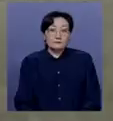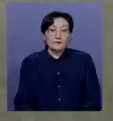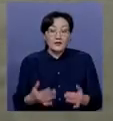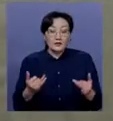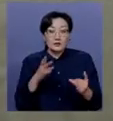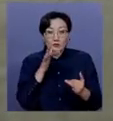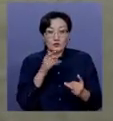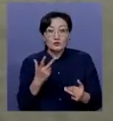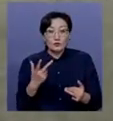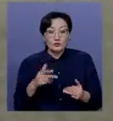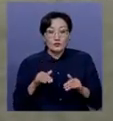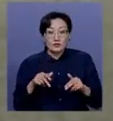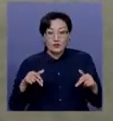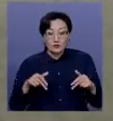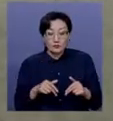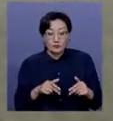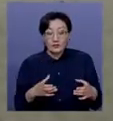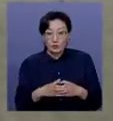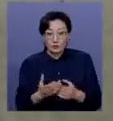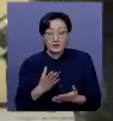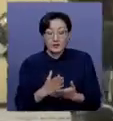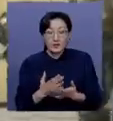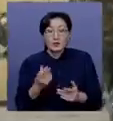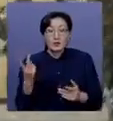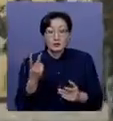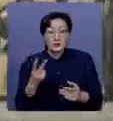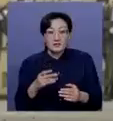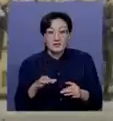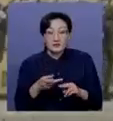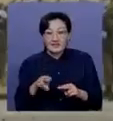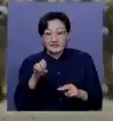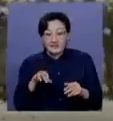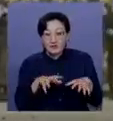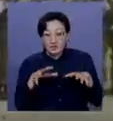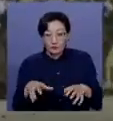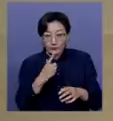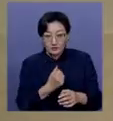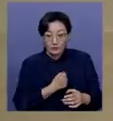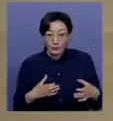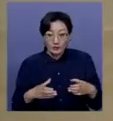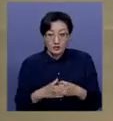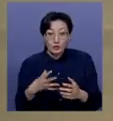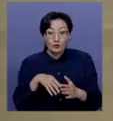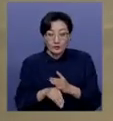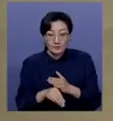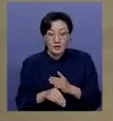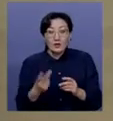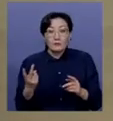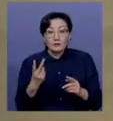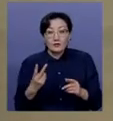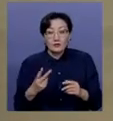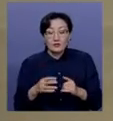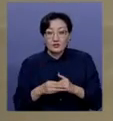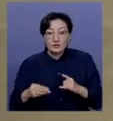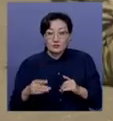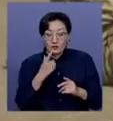Қазіргі уақытта үш жаяу шеру есебі құрылған. Атап айтқанда олардың екеуі десанттық шабылдаушы әскерлер бөлімшелерінің құрамынан, біреуі құрлық